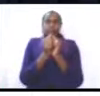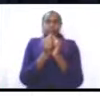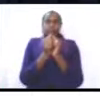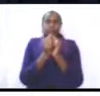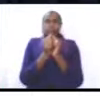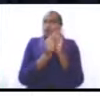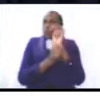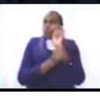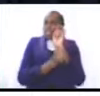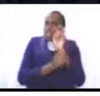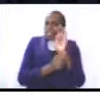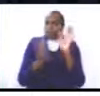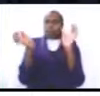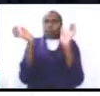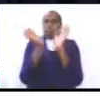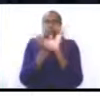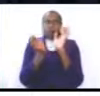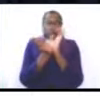tunaona Paul